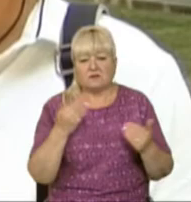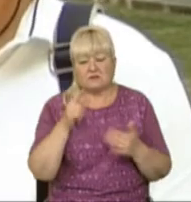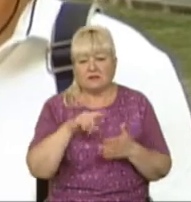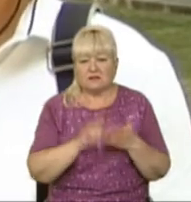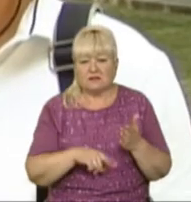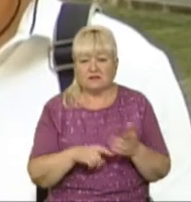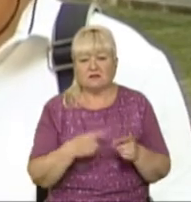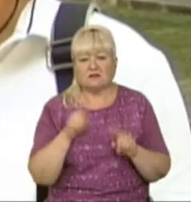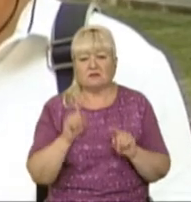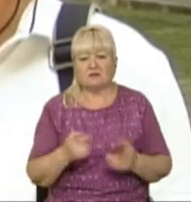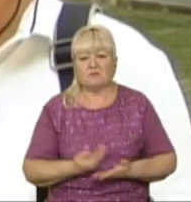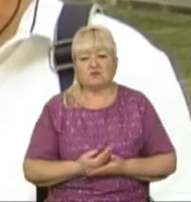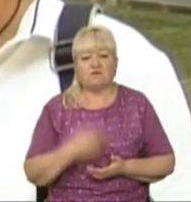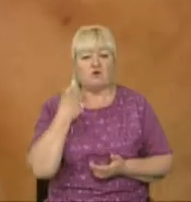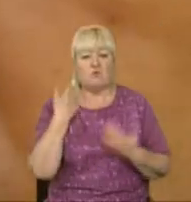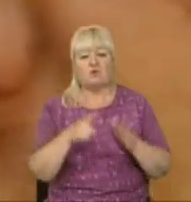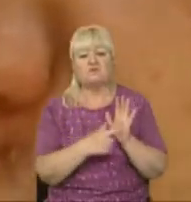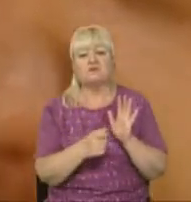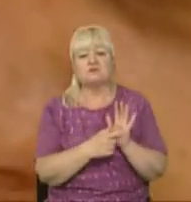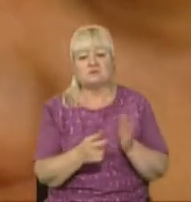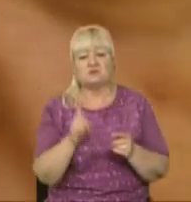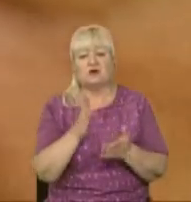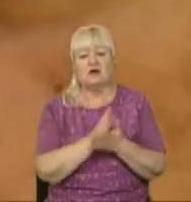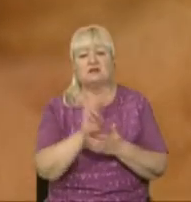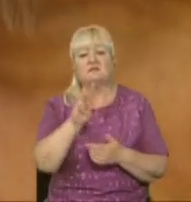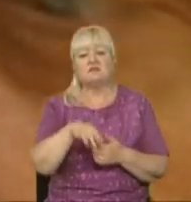там живого боргу вже біля 700, але там не штрафні